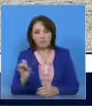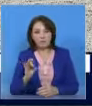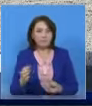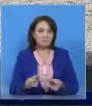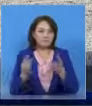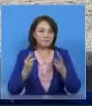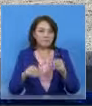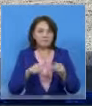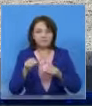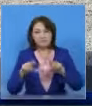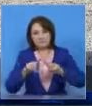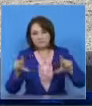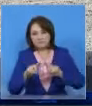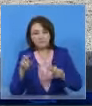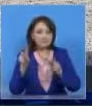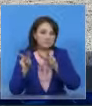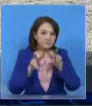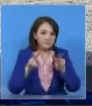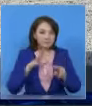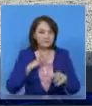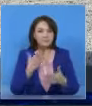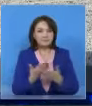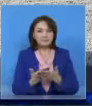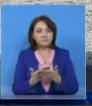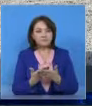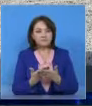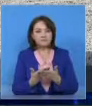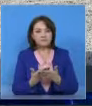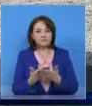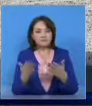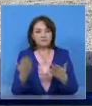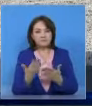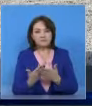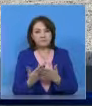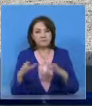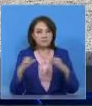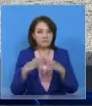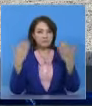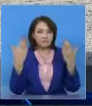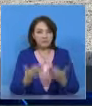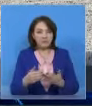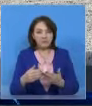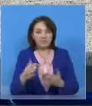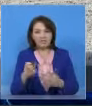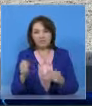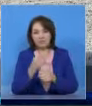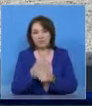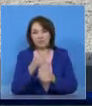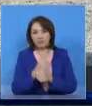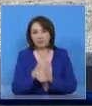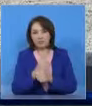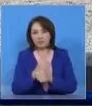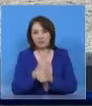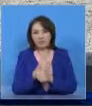жағатын бабақша ұжымдарын тексеру болып есептеледі. Және де осы акцияға қазіргі таңда жергілікті атқарушы органдар, және